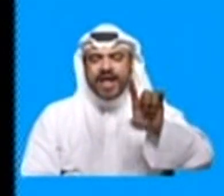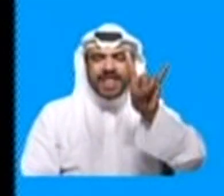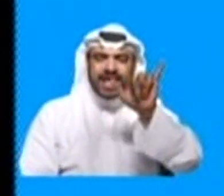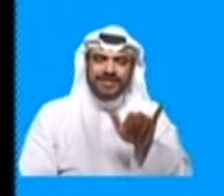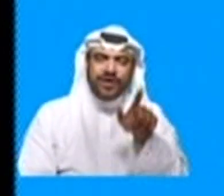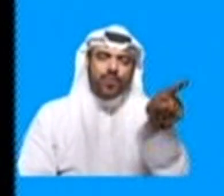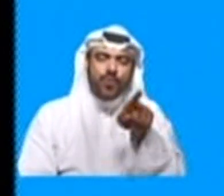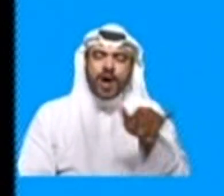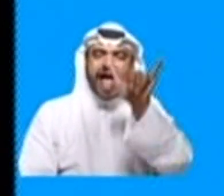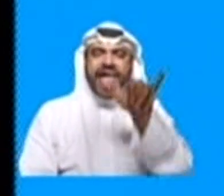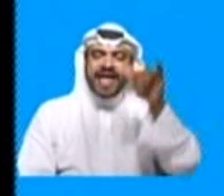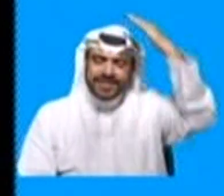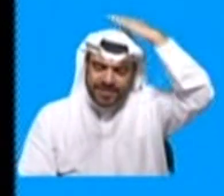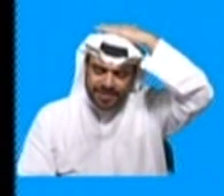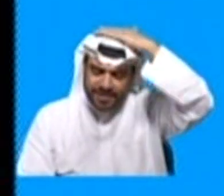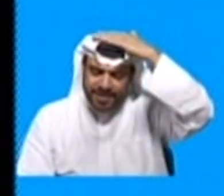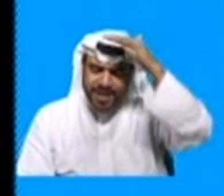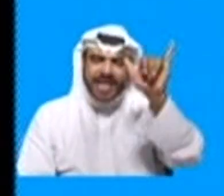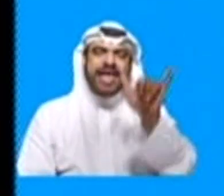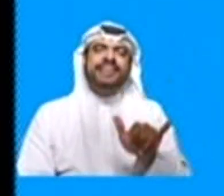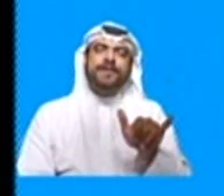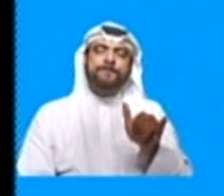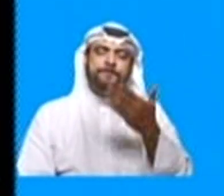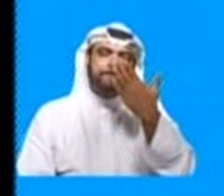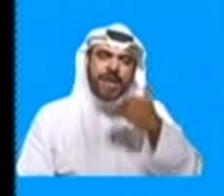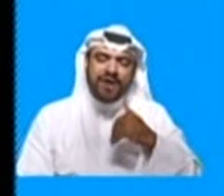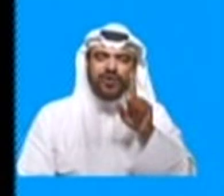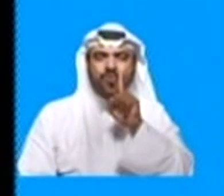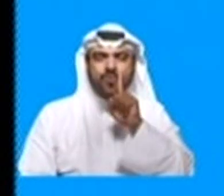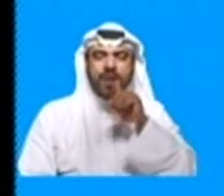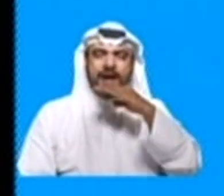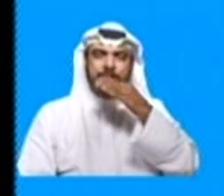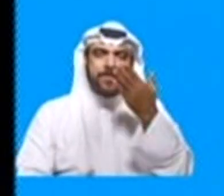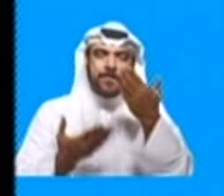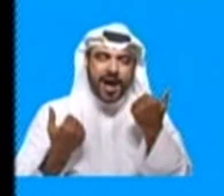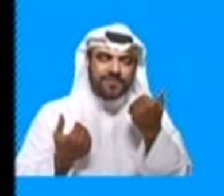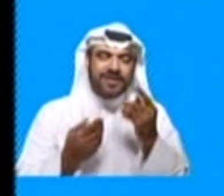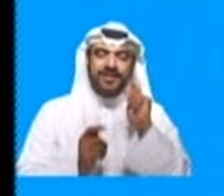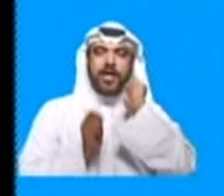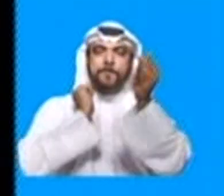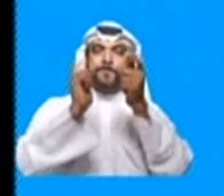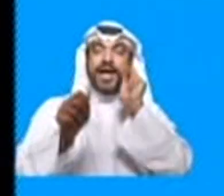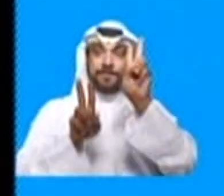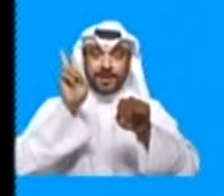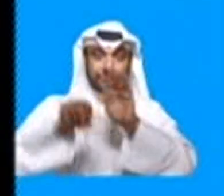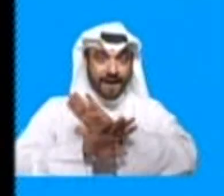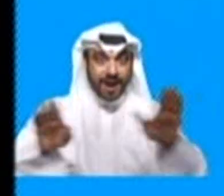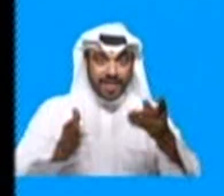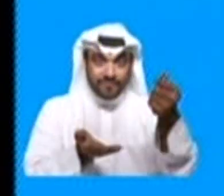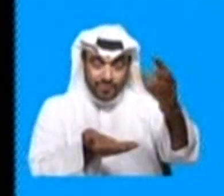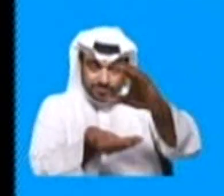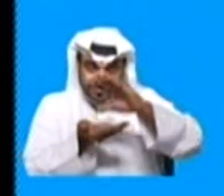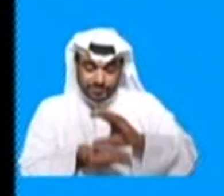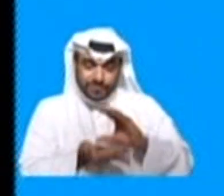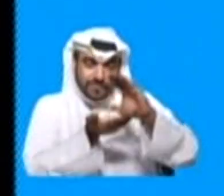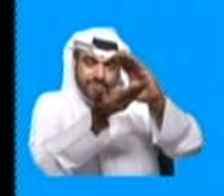من افتتاح البازار وصور المنتجات التراثية والمشغولات اليدوية المتنوعة، وذلك بحضور سفير